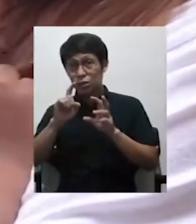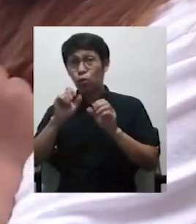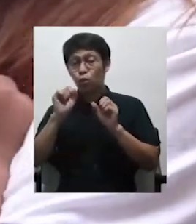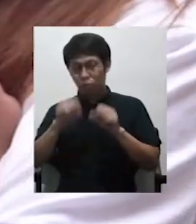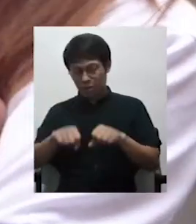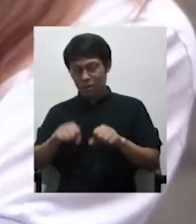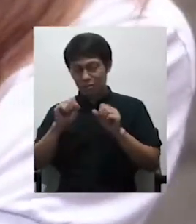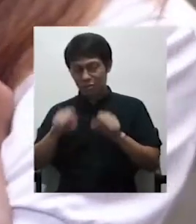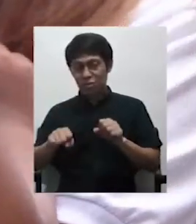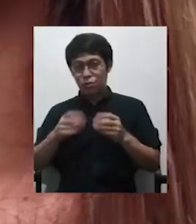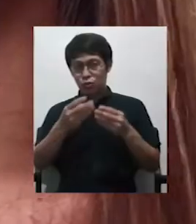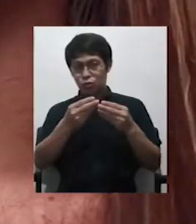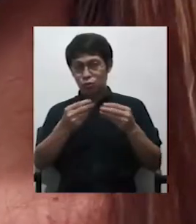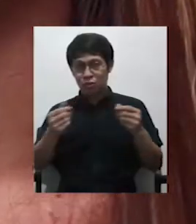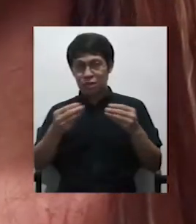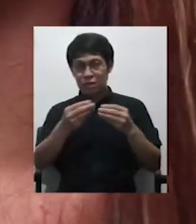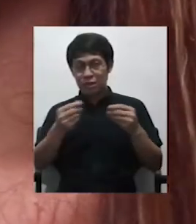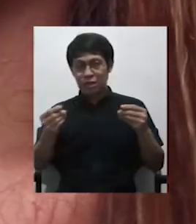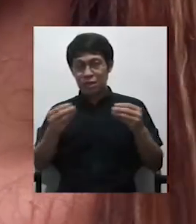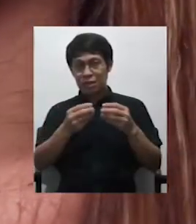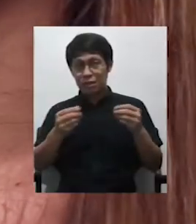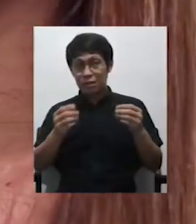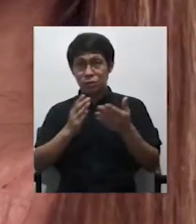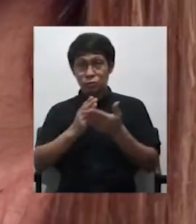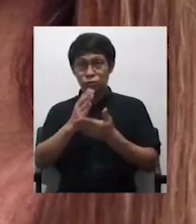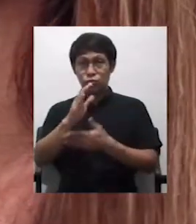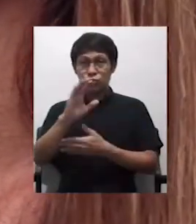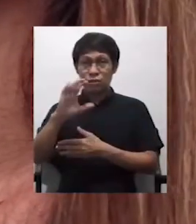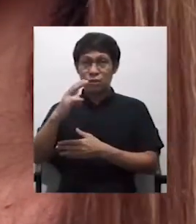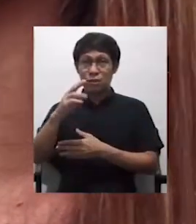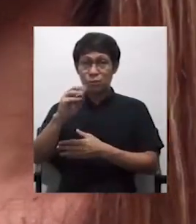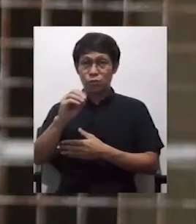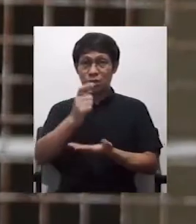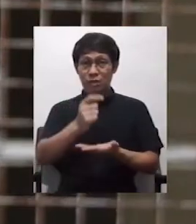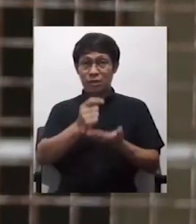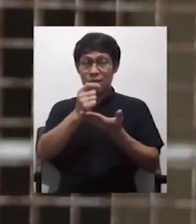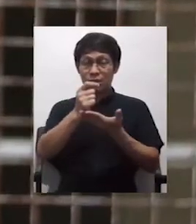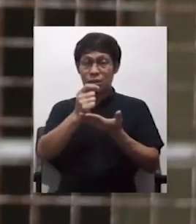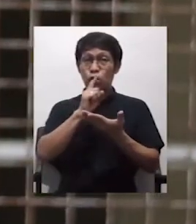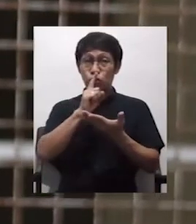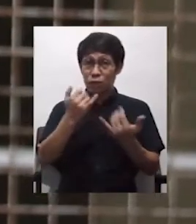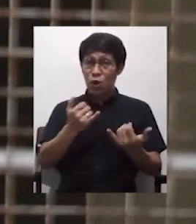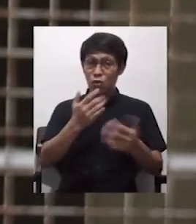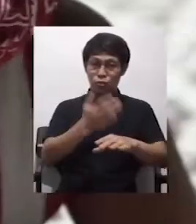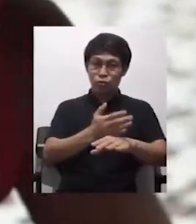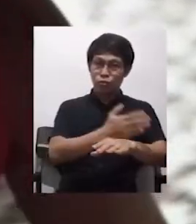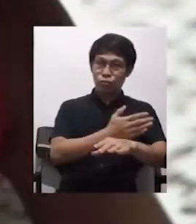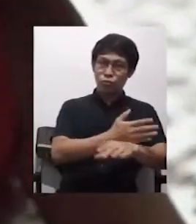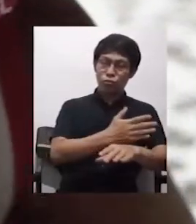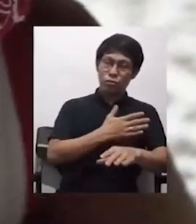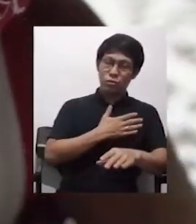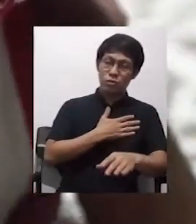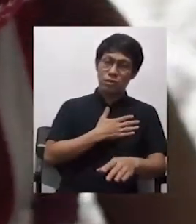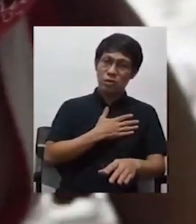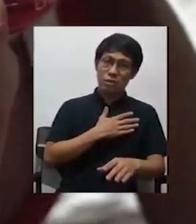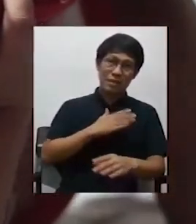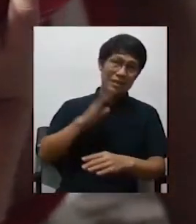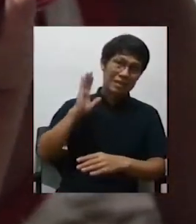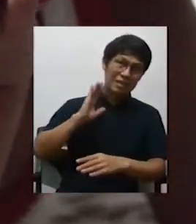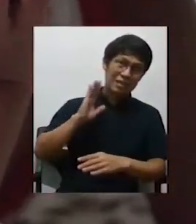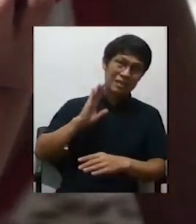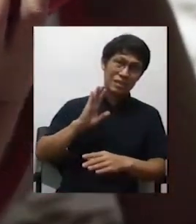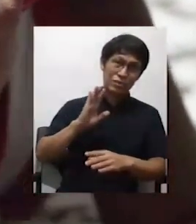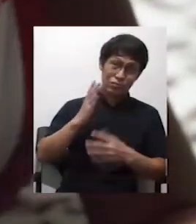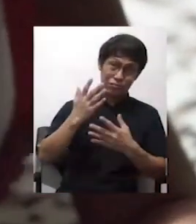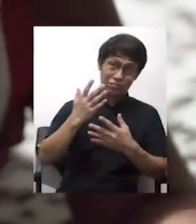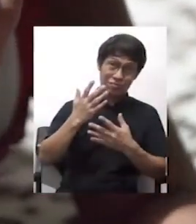sa chemotherapy. Malaki rin po yung problem na nangyari sa kanya. Simula po yung nagamot siya, lalo na